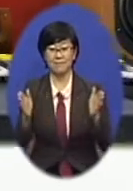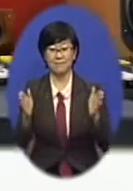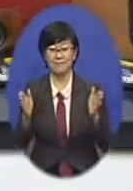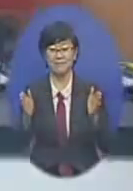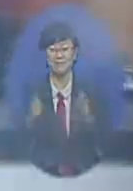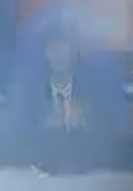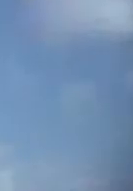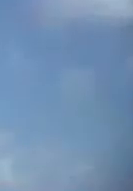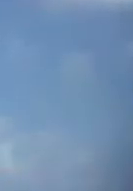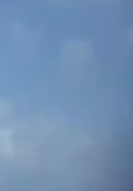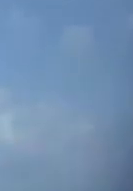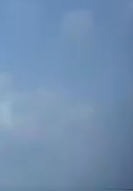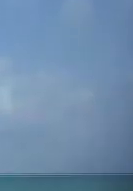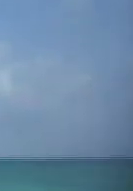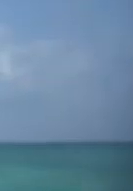주세요.